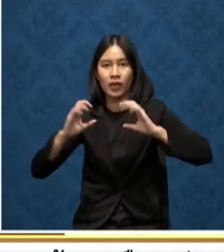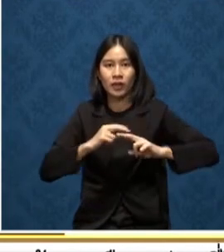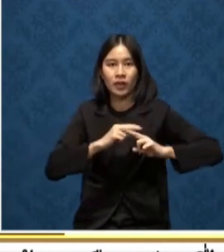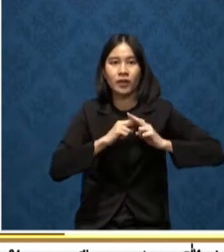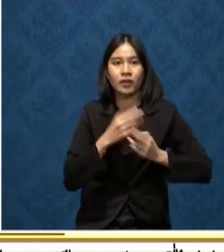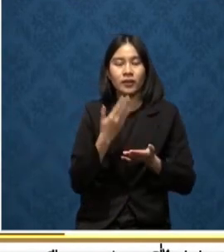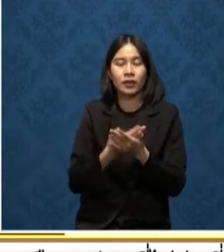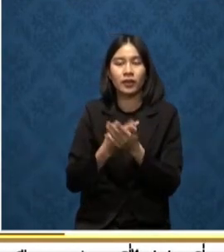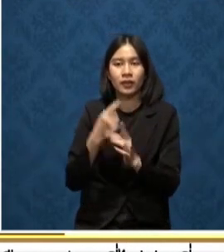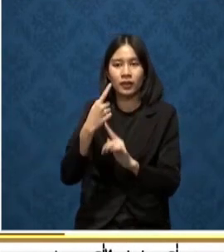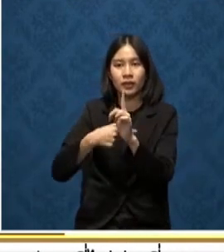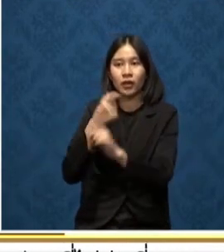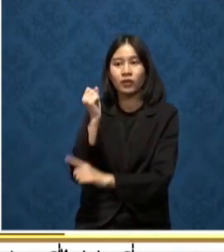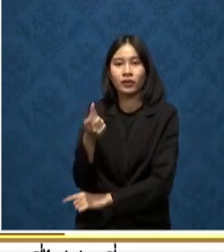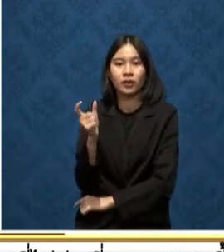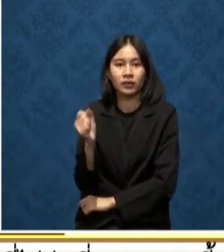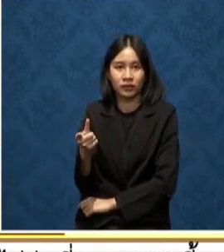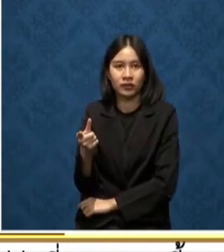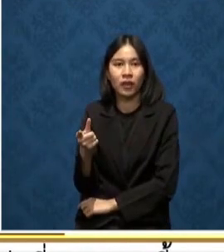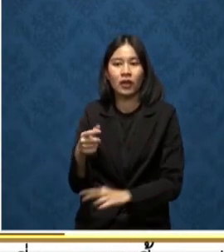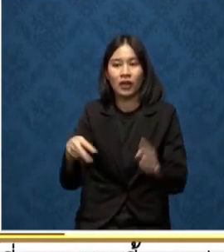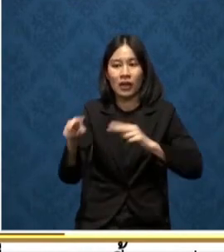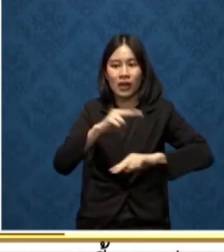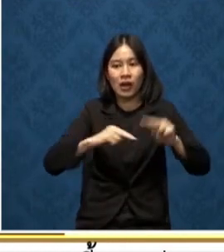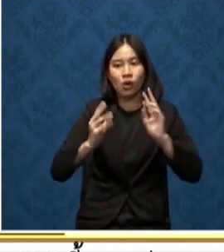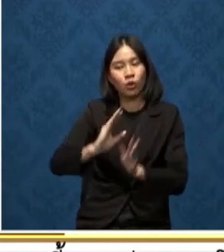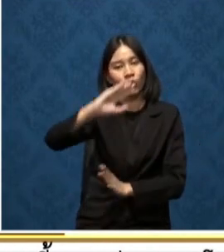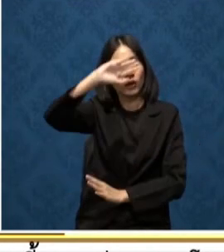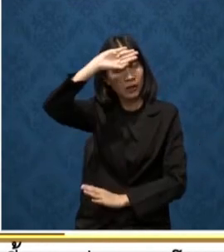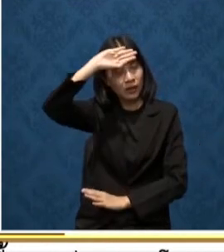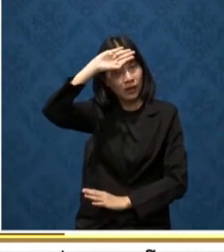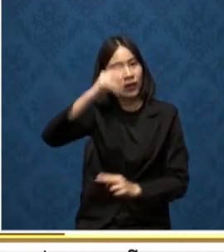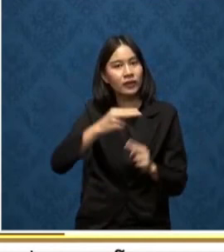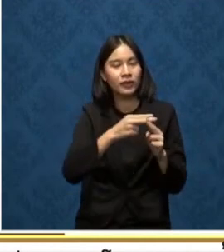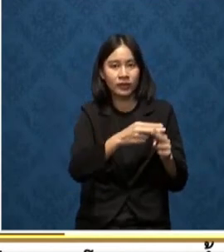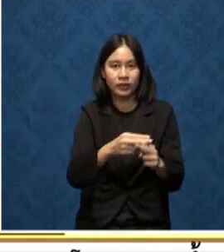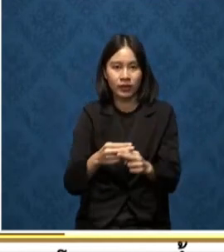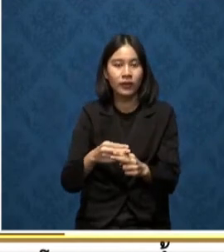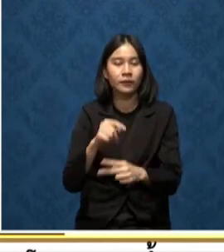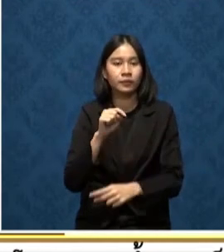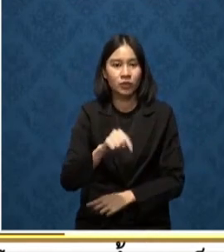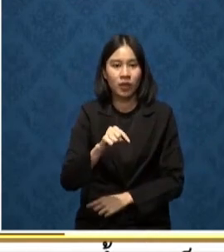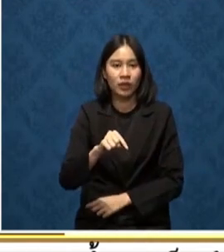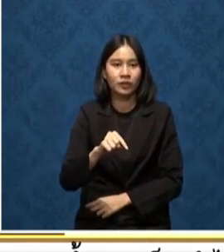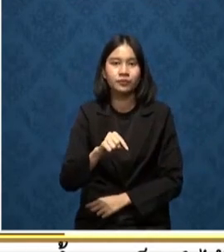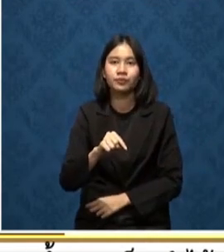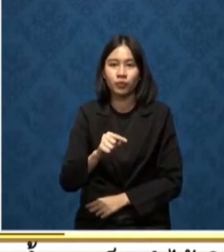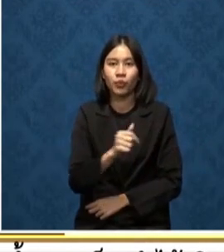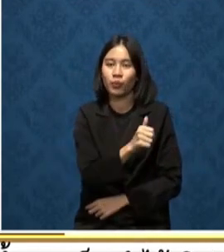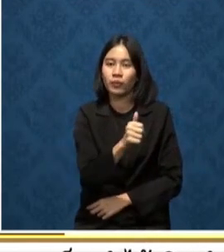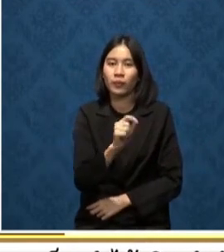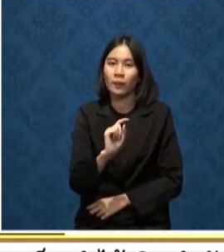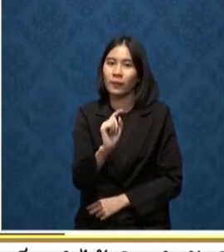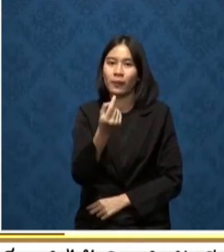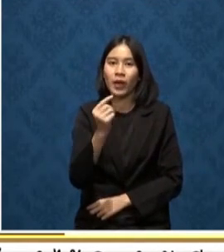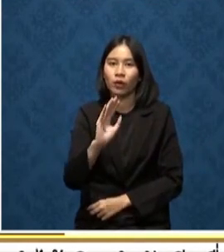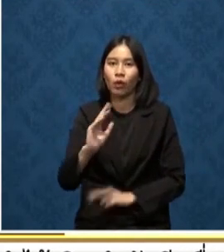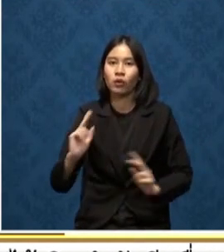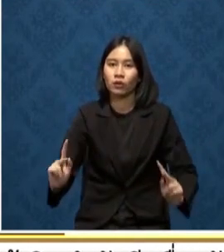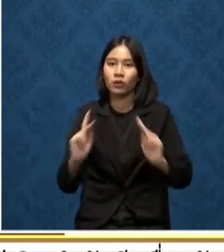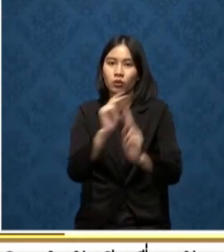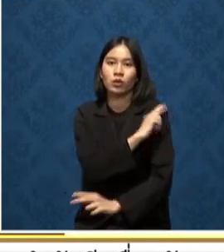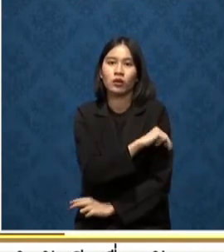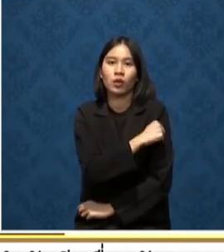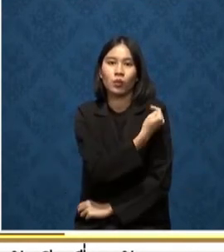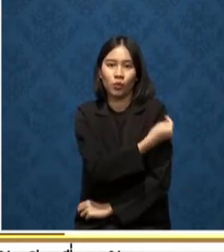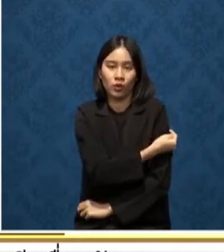่าแล้วมา Operate คนเองซึ่ไมตองติดกรอบ FTEอัี้จะเป็ิมิหมายใหม่ที่สุดในกระทรวงสาสุขแ่งแ